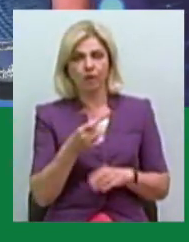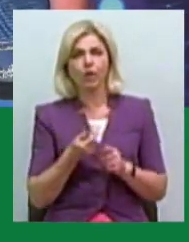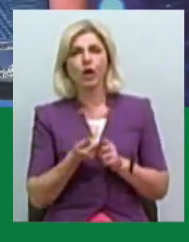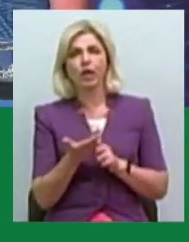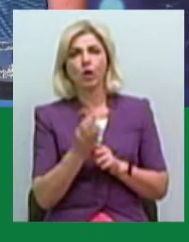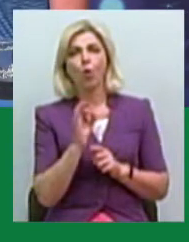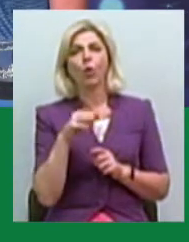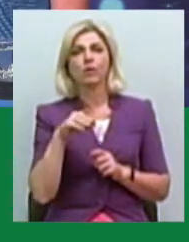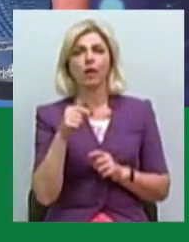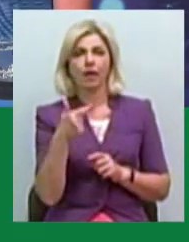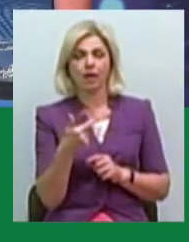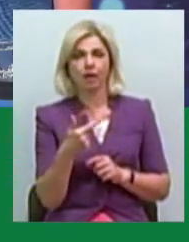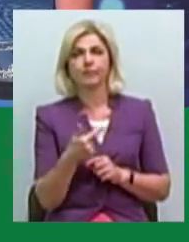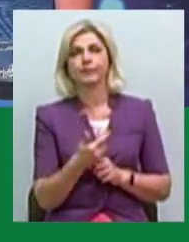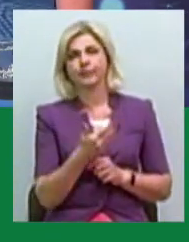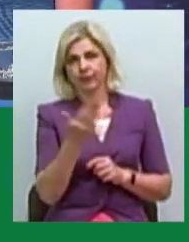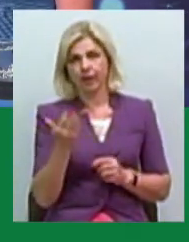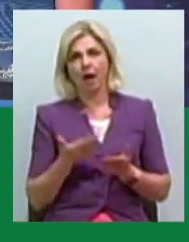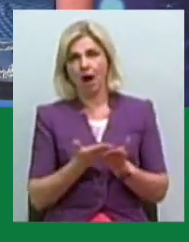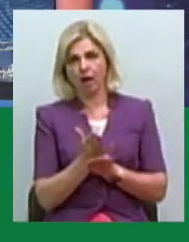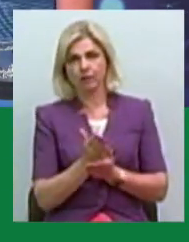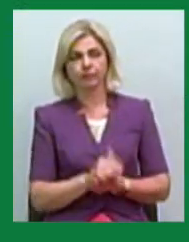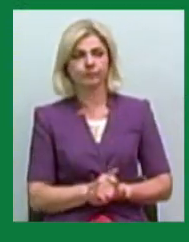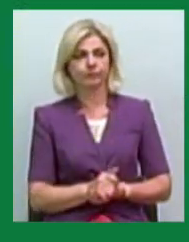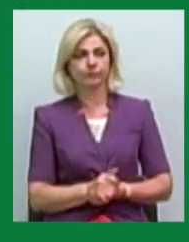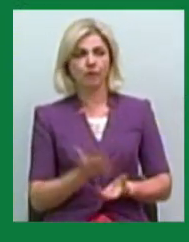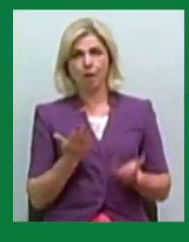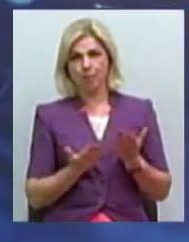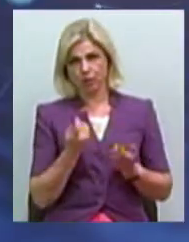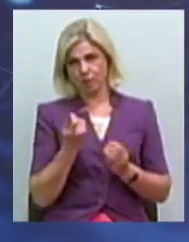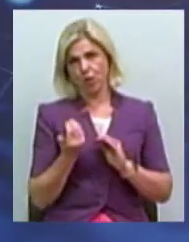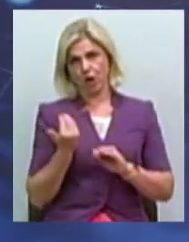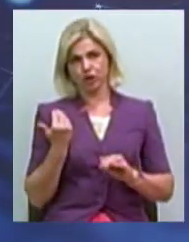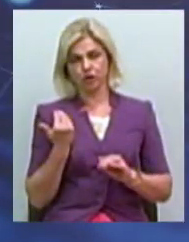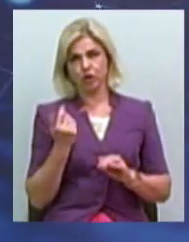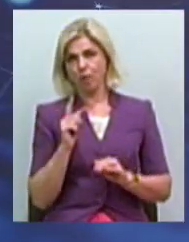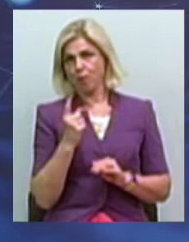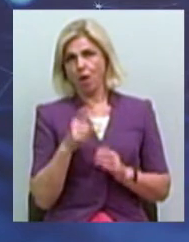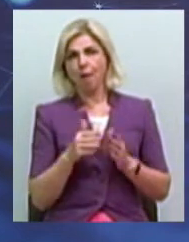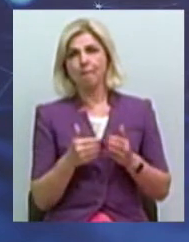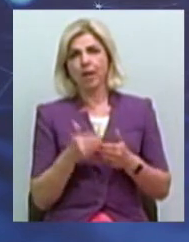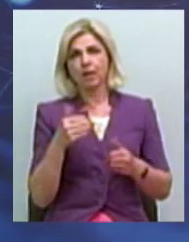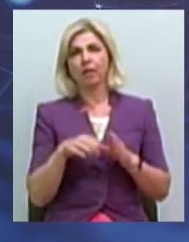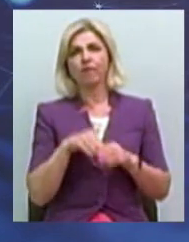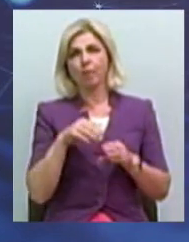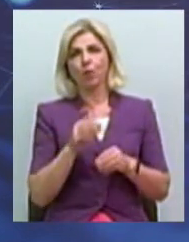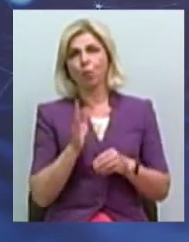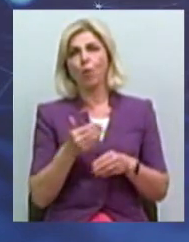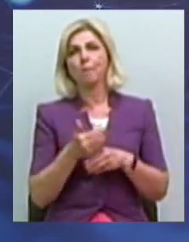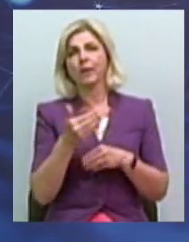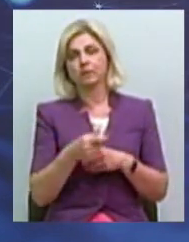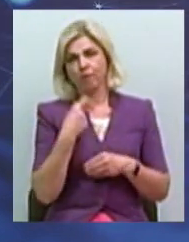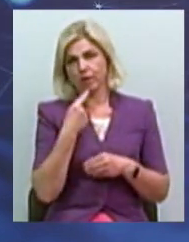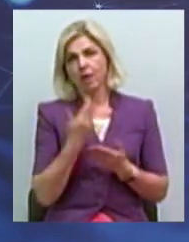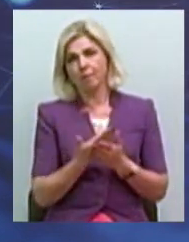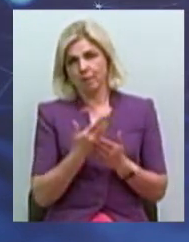ОТГ, їх так, карти. Так. Ну, мабуть, що трошки раніше, бо перед виборами буде пізно про це говорити. Тобто десь влітку,